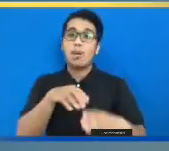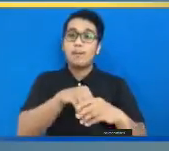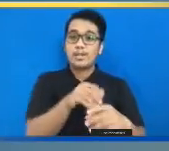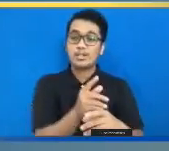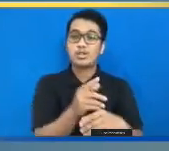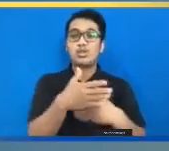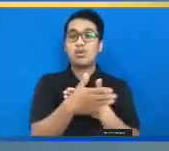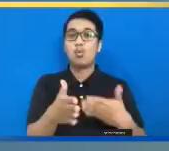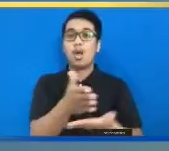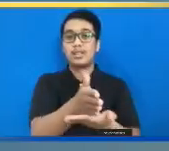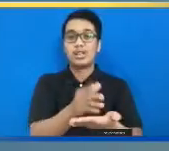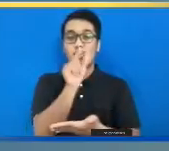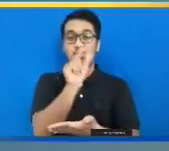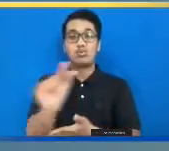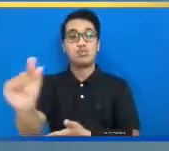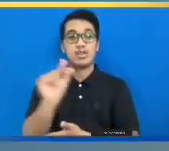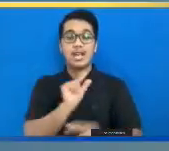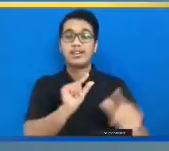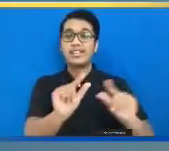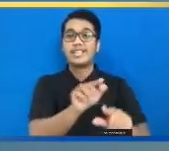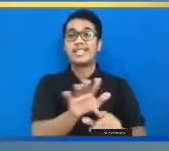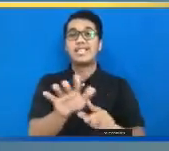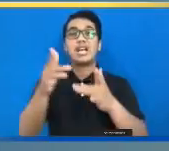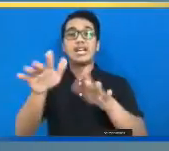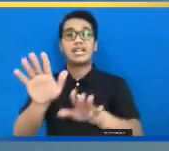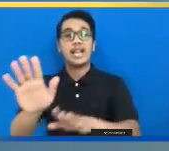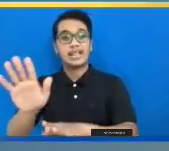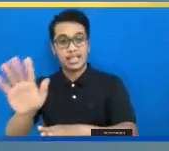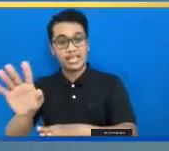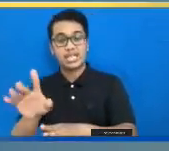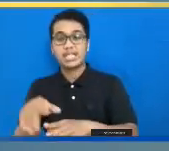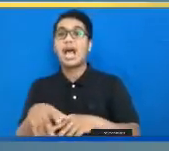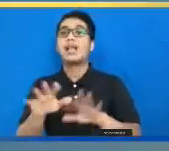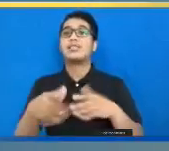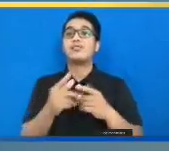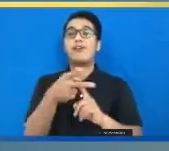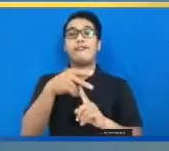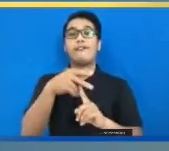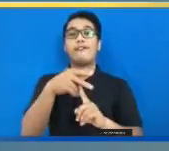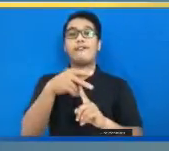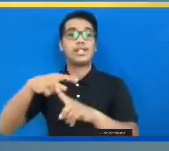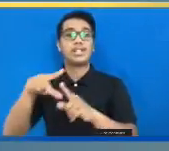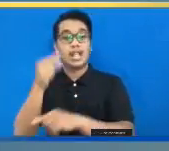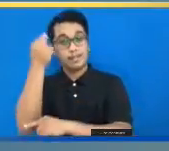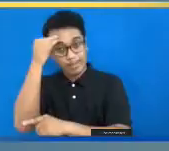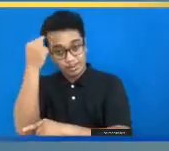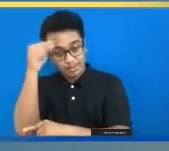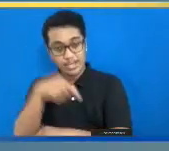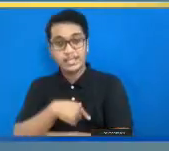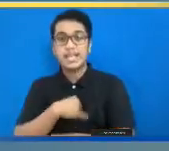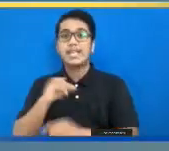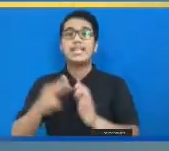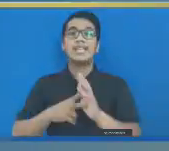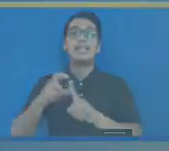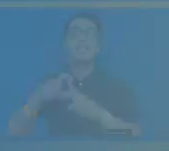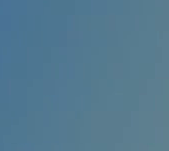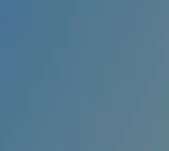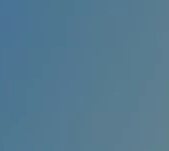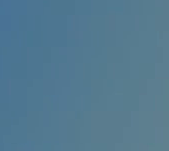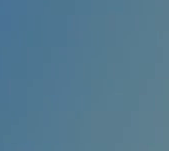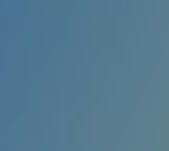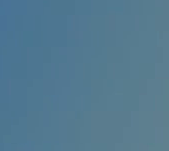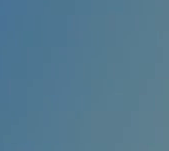undangan dan peserta terpilih siang nanti dan fiskal lekker di esok hari saya Indah Lestari sampai bertemu lagi dalam